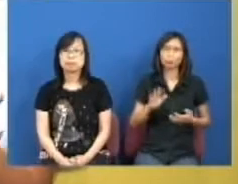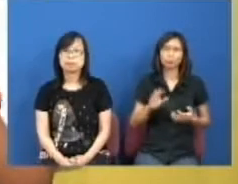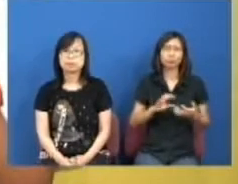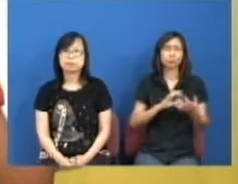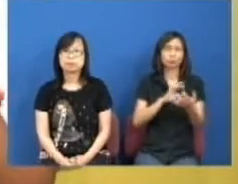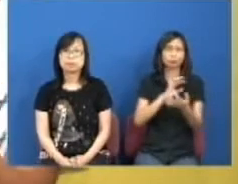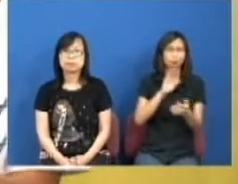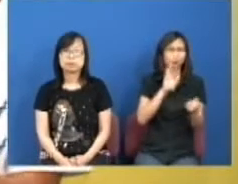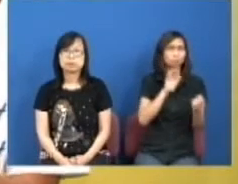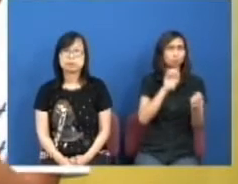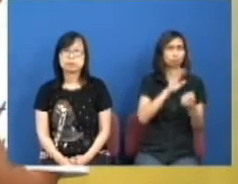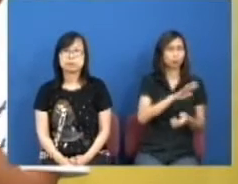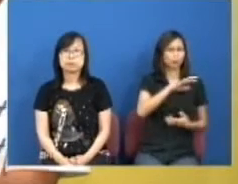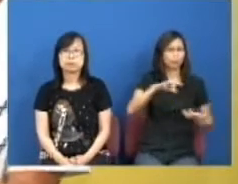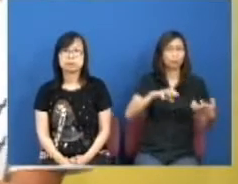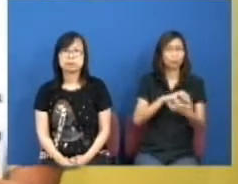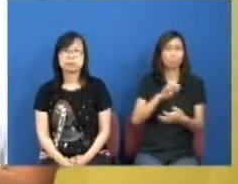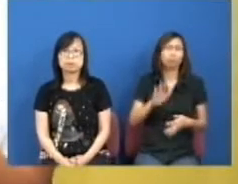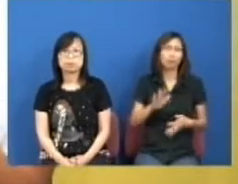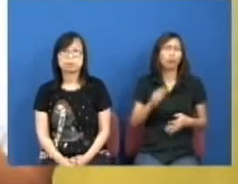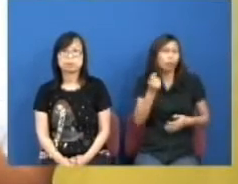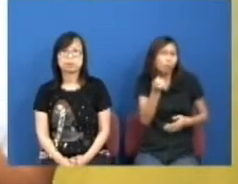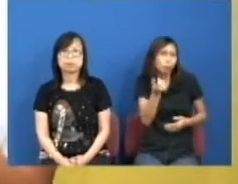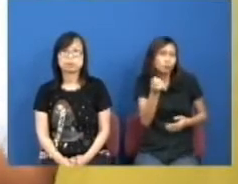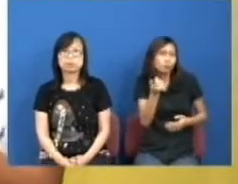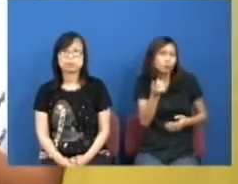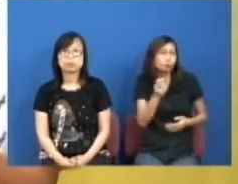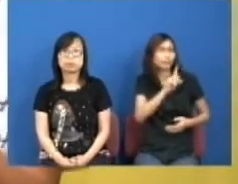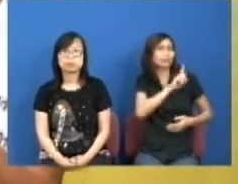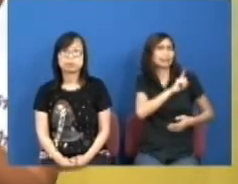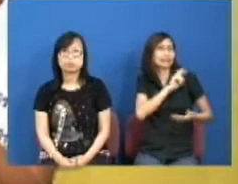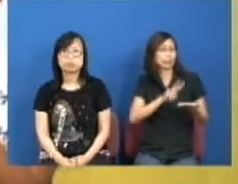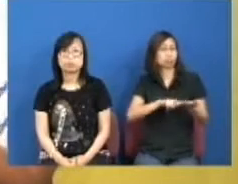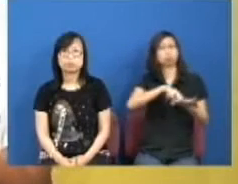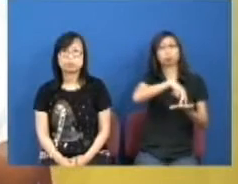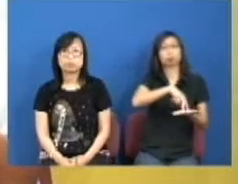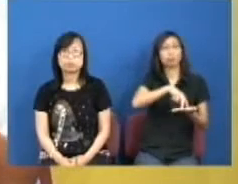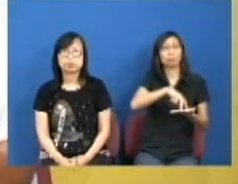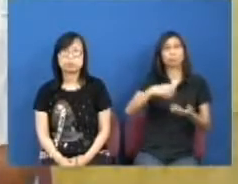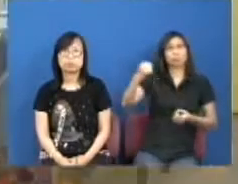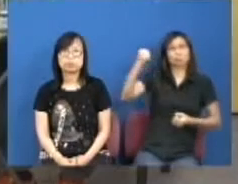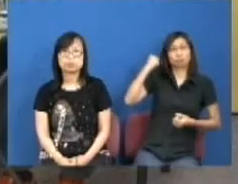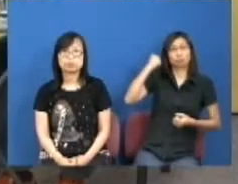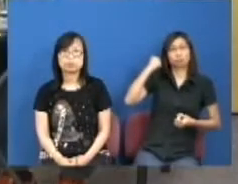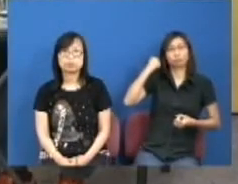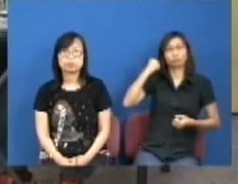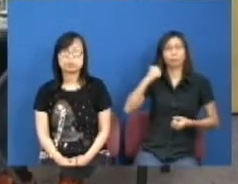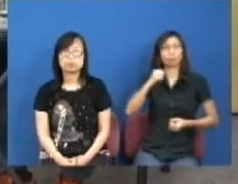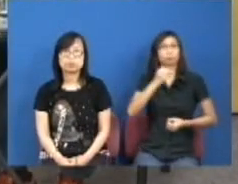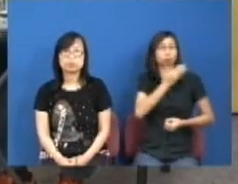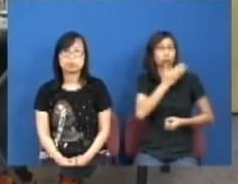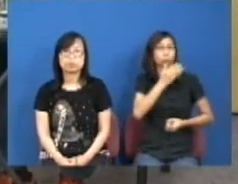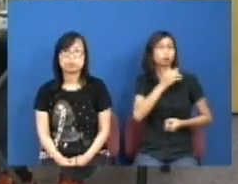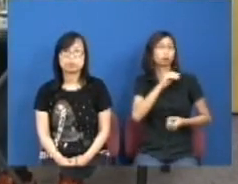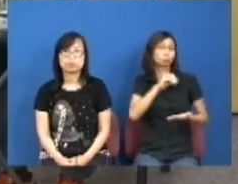數會有即係一個比較獨立或者一個比較強嘅意志，就係話，誒，我同你保持距離好啲，或又或者就係